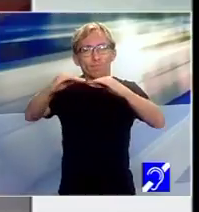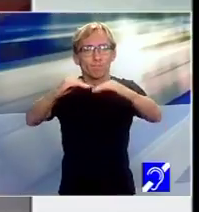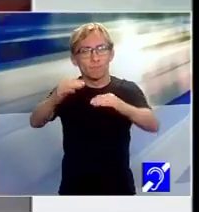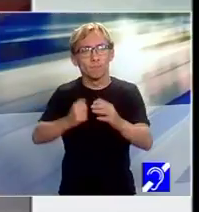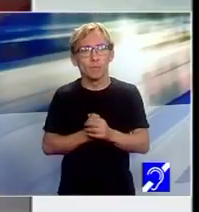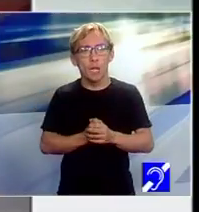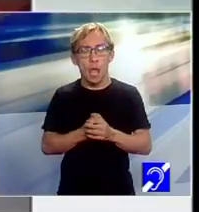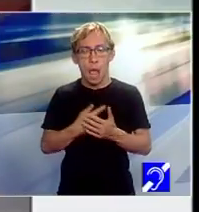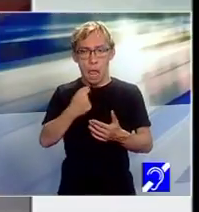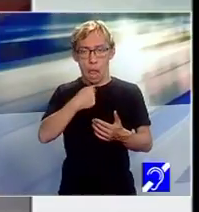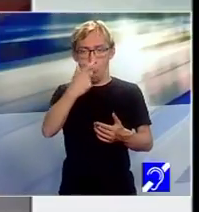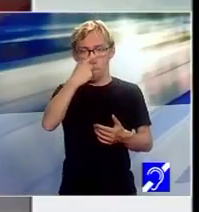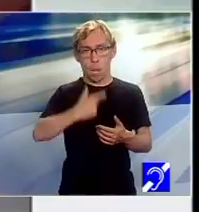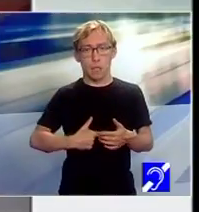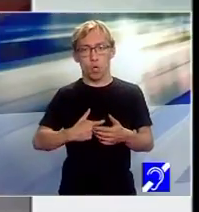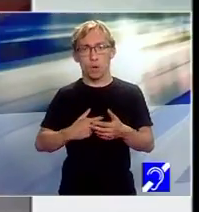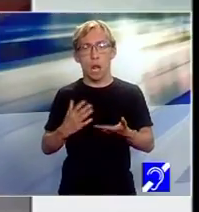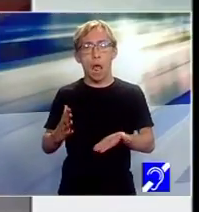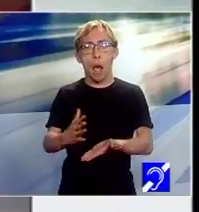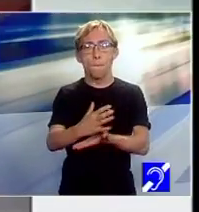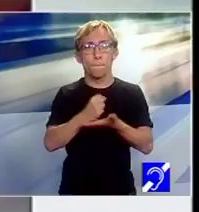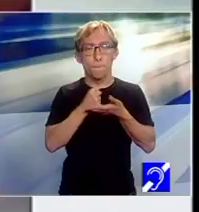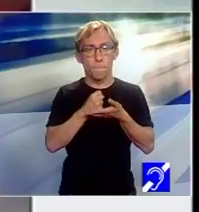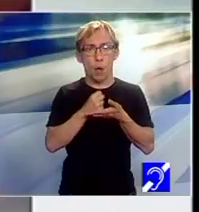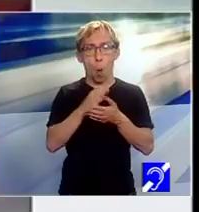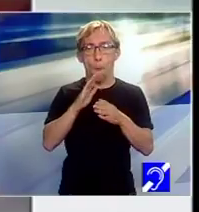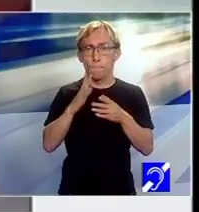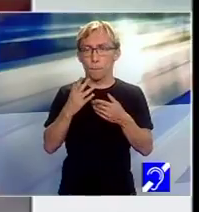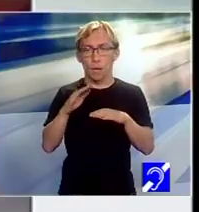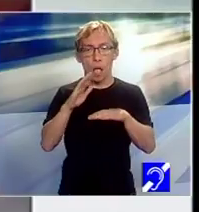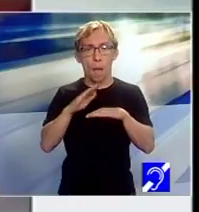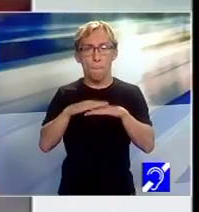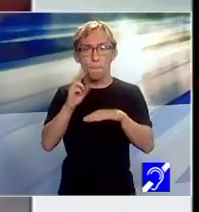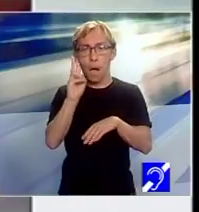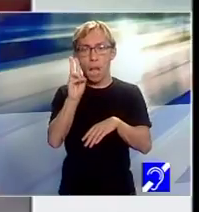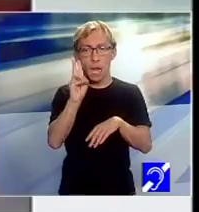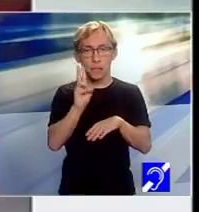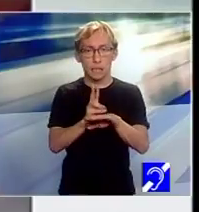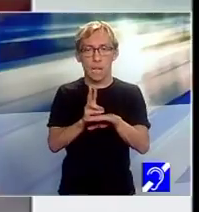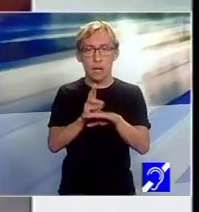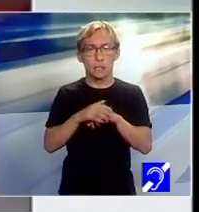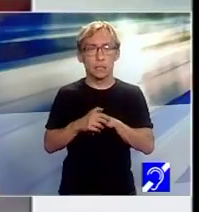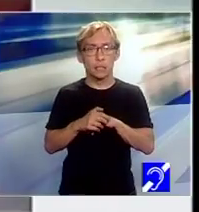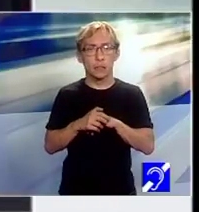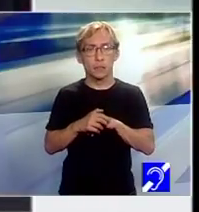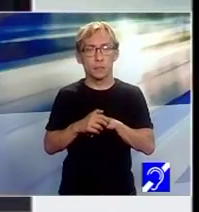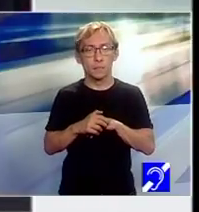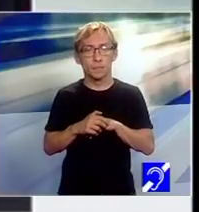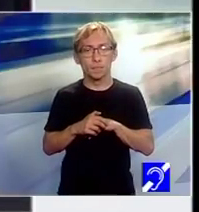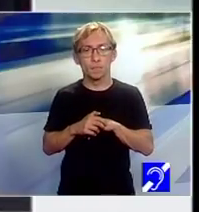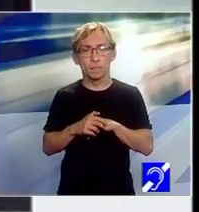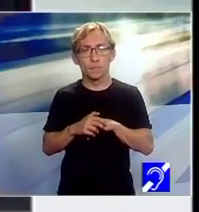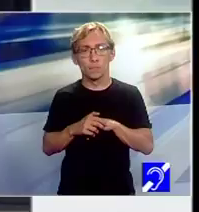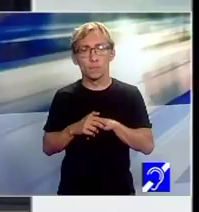personal am alocat o mare atenție acestui program și am pus